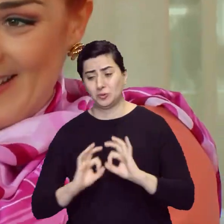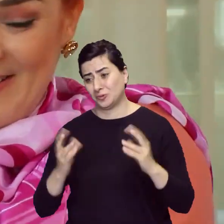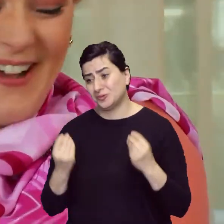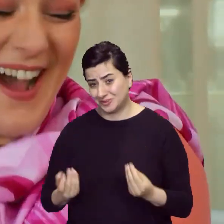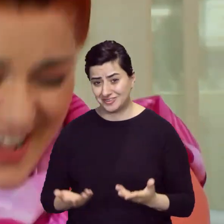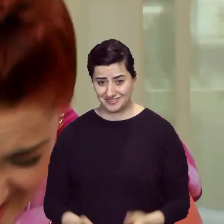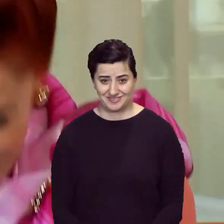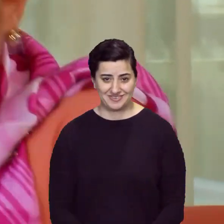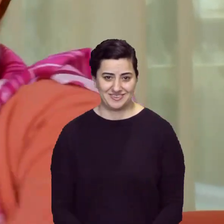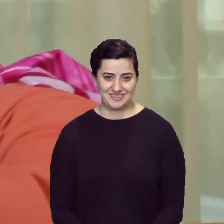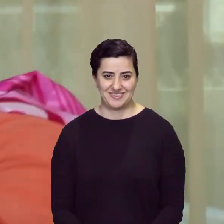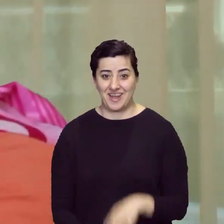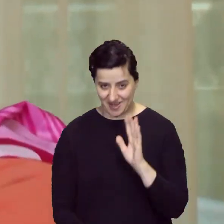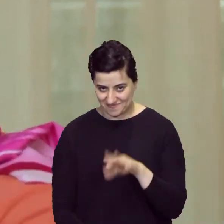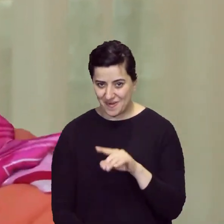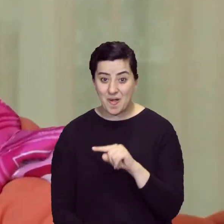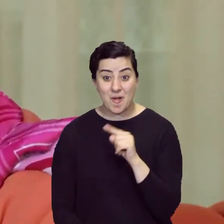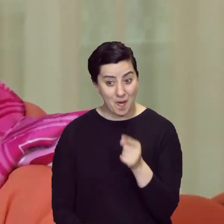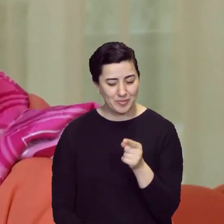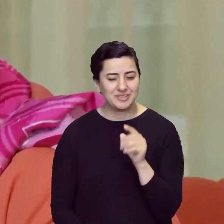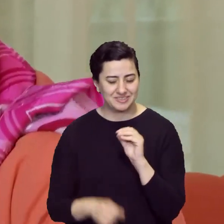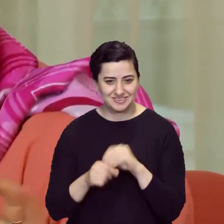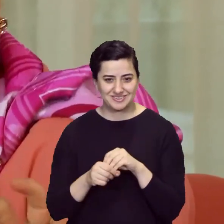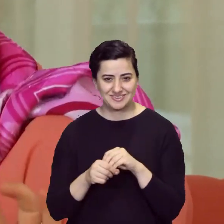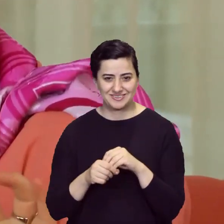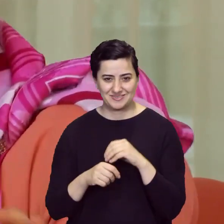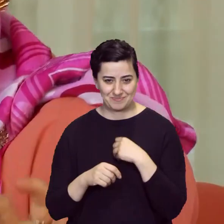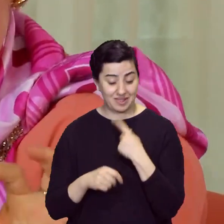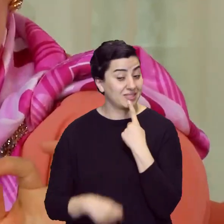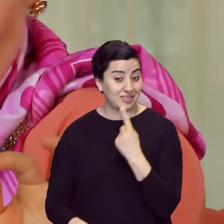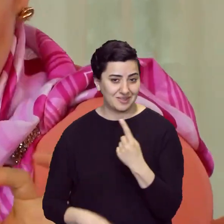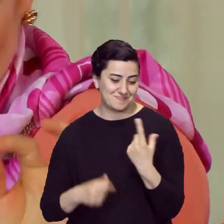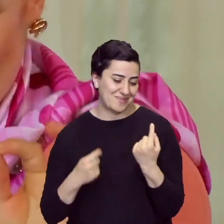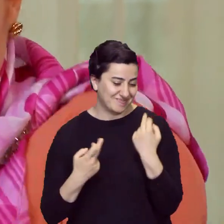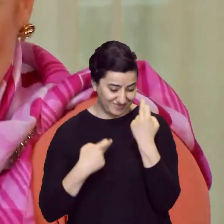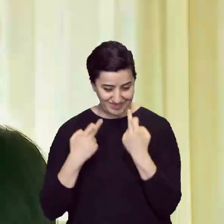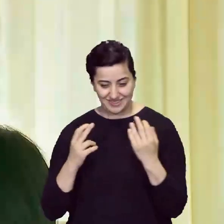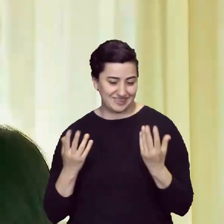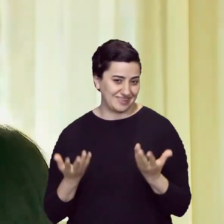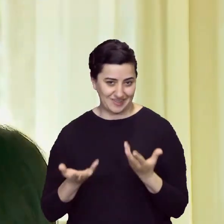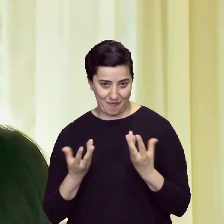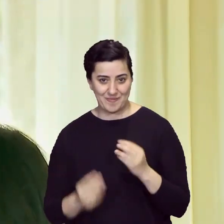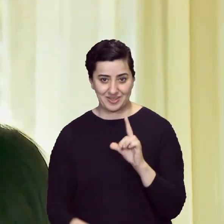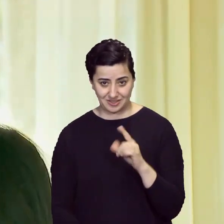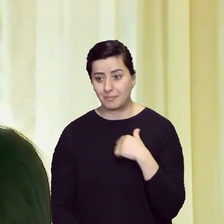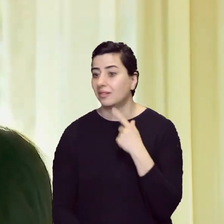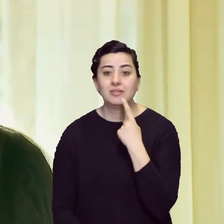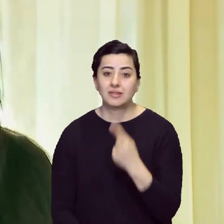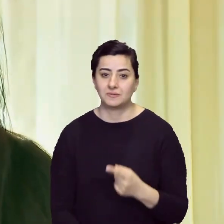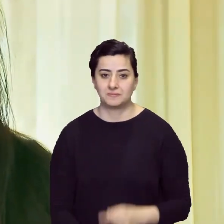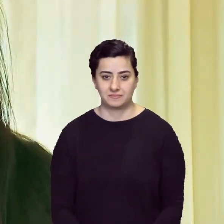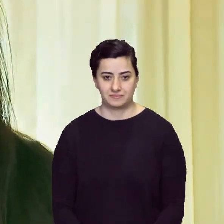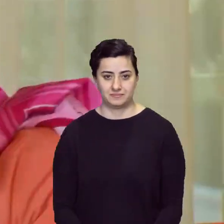güzel kızım. Ay. Ama öteki şeyler için sana dedim cilve, naz. Değil mi? Söyledim ben